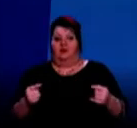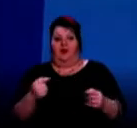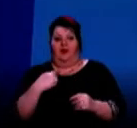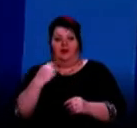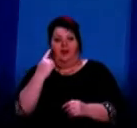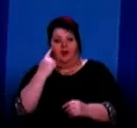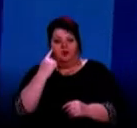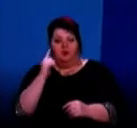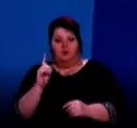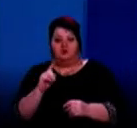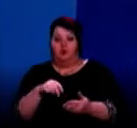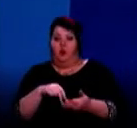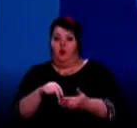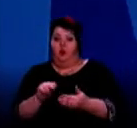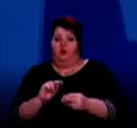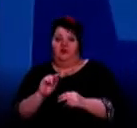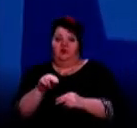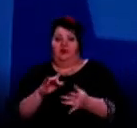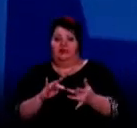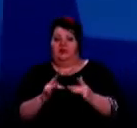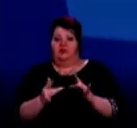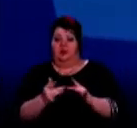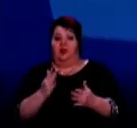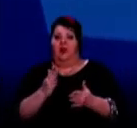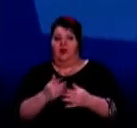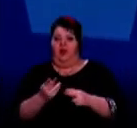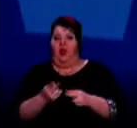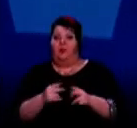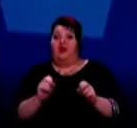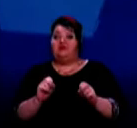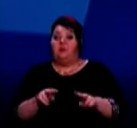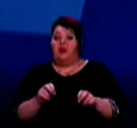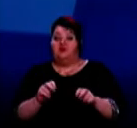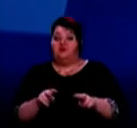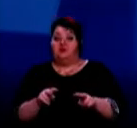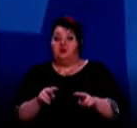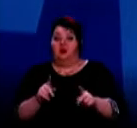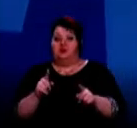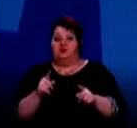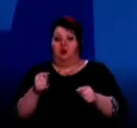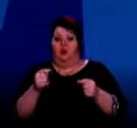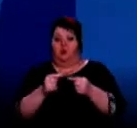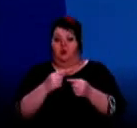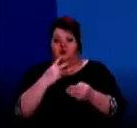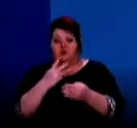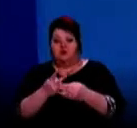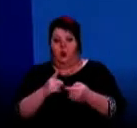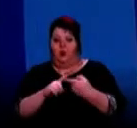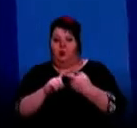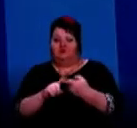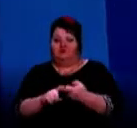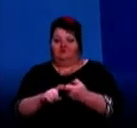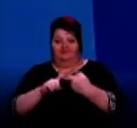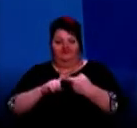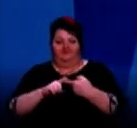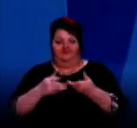що, в принципі, купівля через інтернет є безпечнішою з точки зору епідеміологічної ситуації. Але